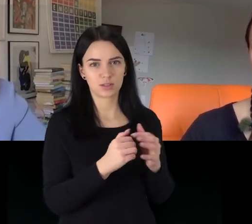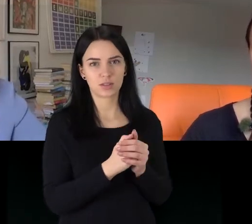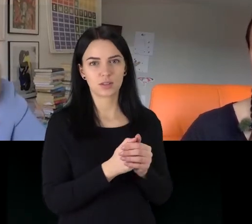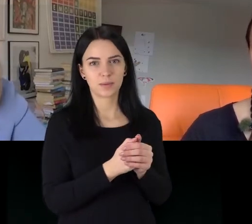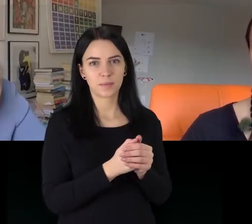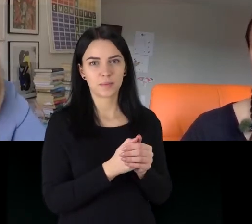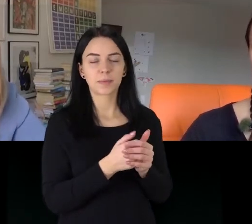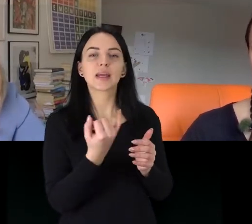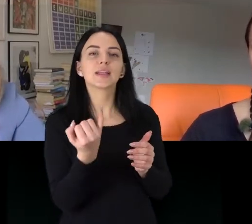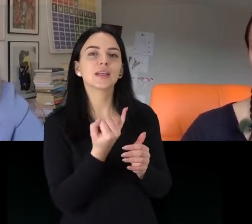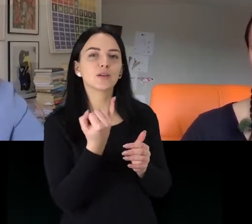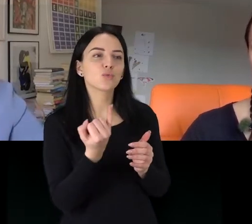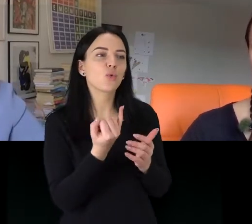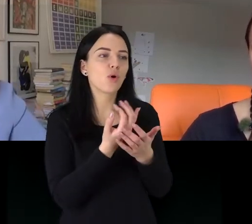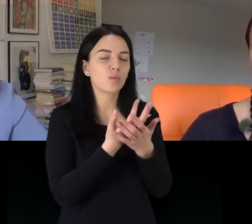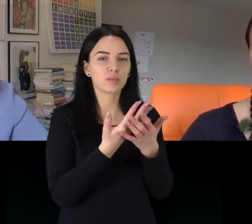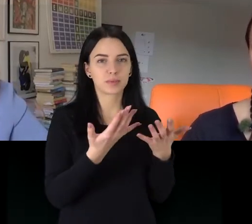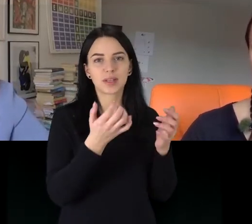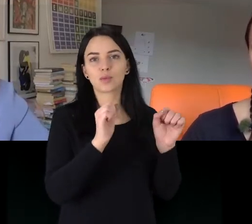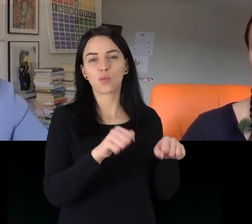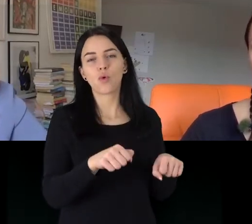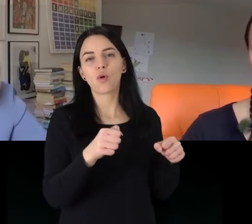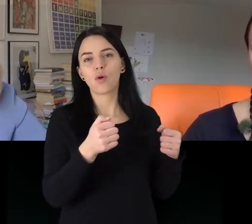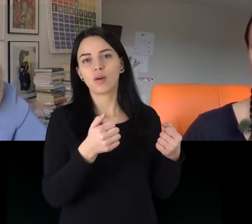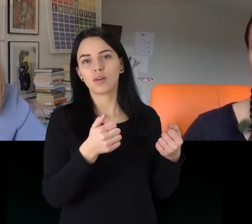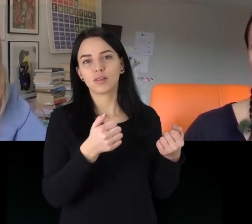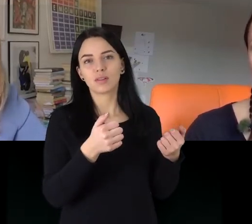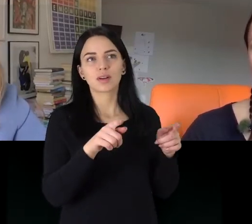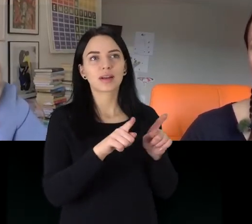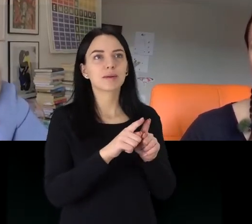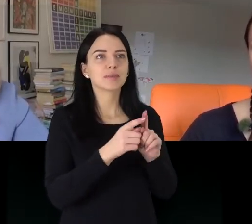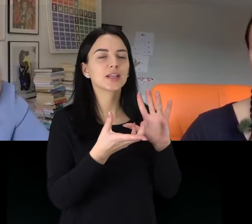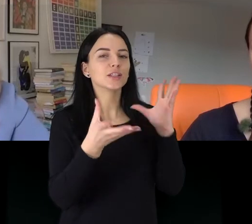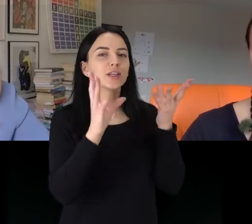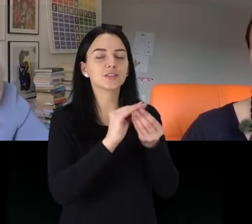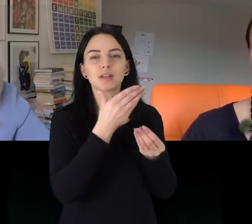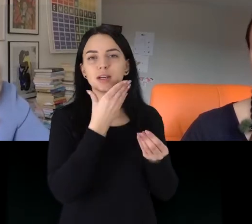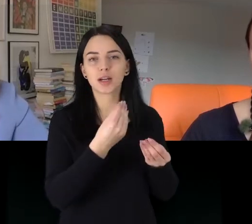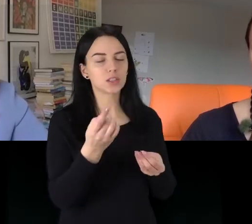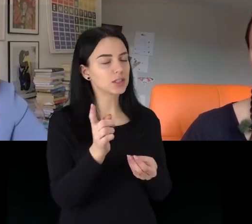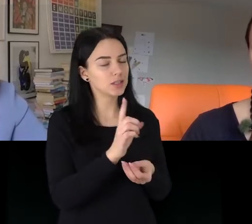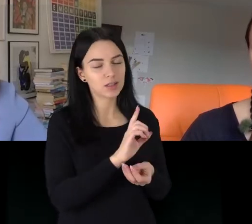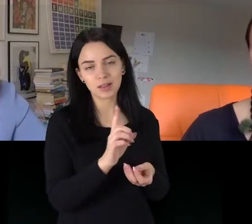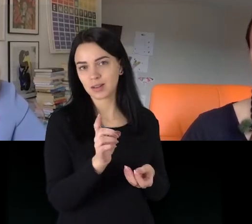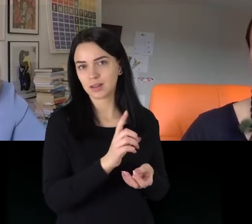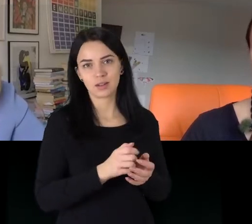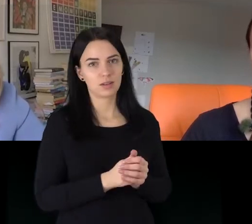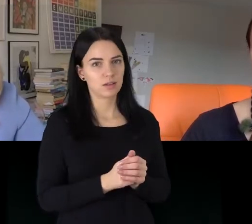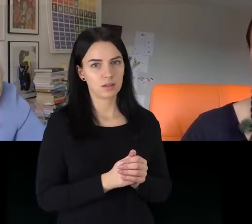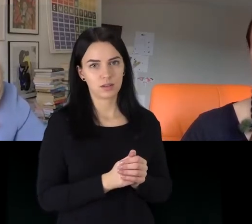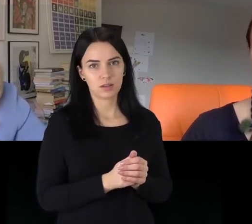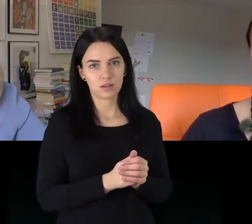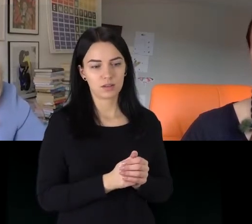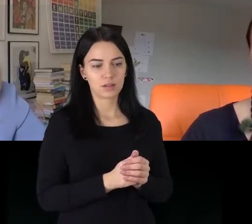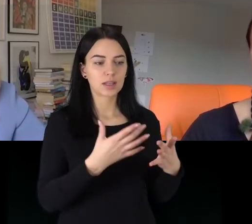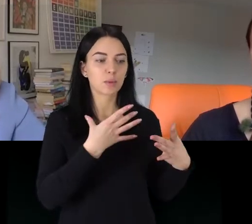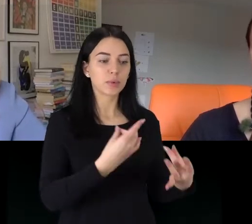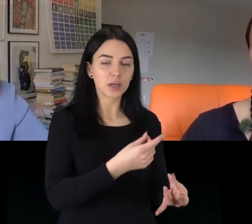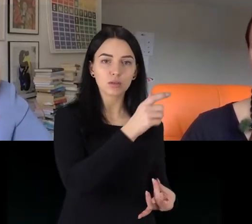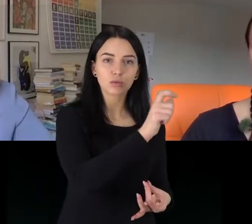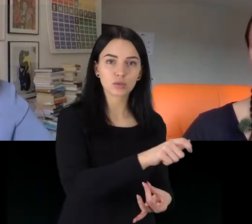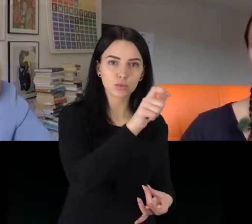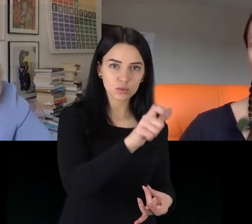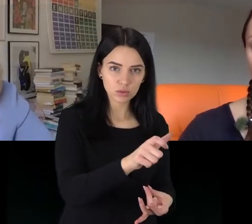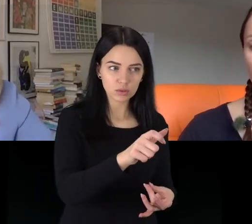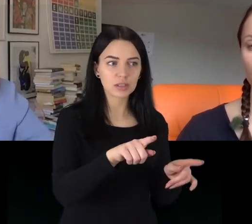tokie įdomus ir tokios galėtų būti ten žavios įžvalgos. Ne, mes visą laiką tiek su priklausomais žmonėm, tiek